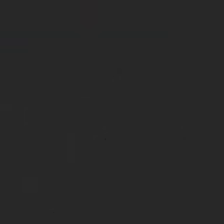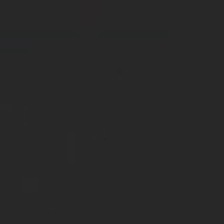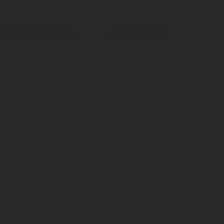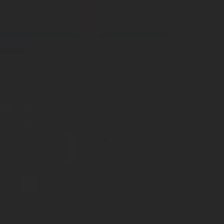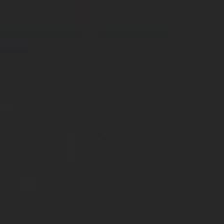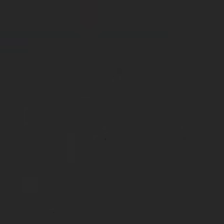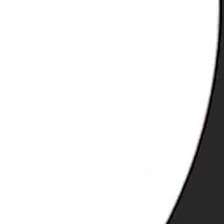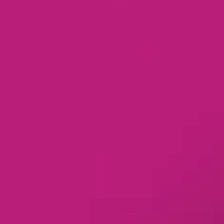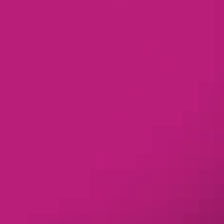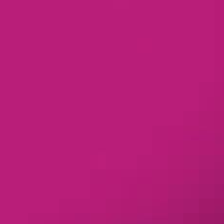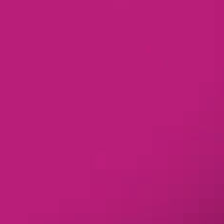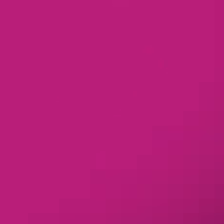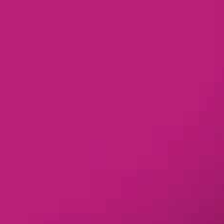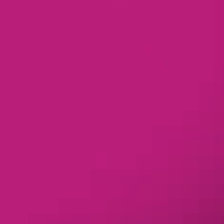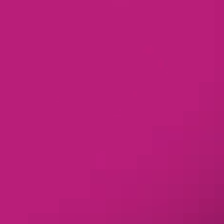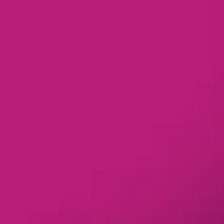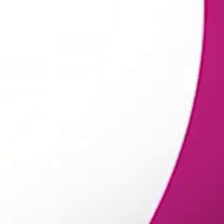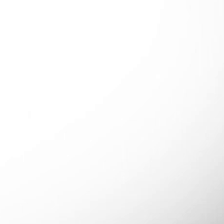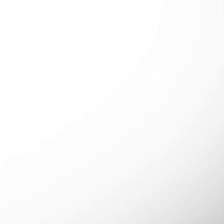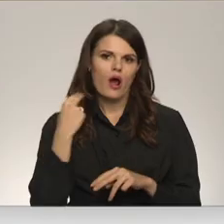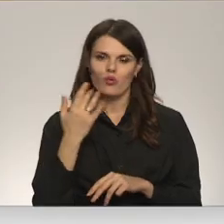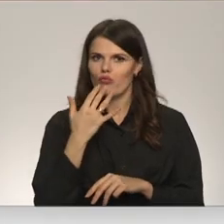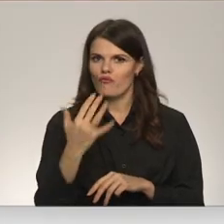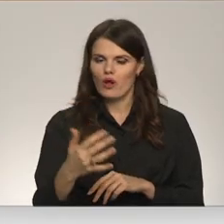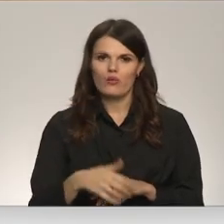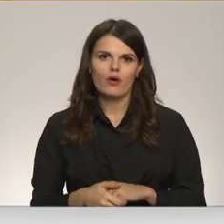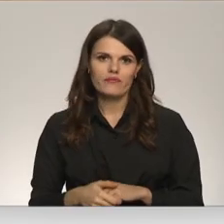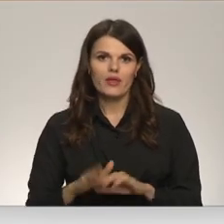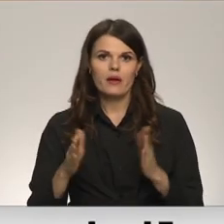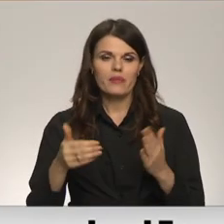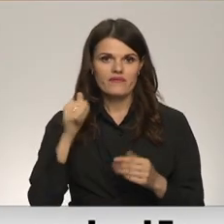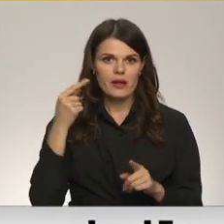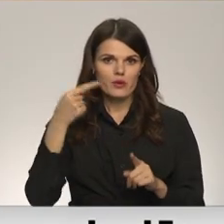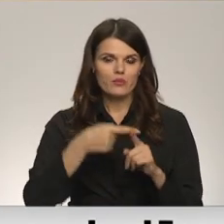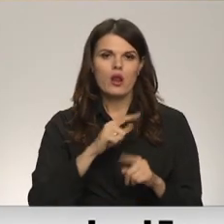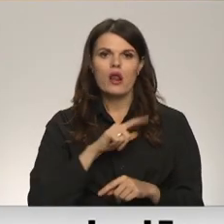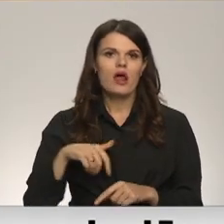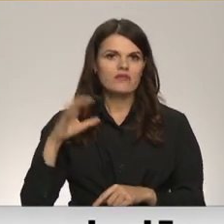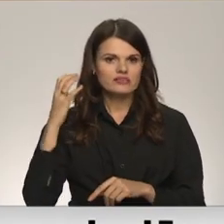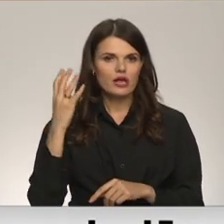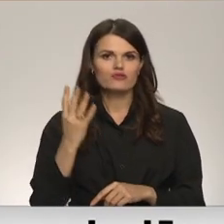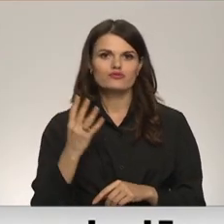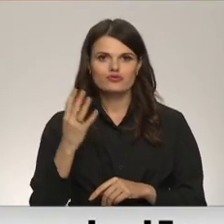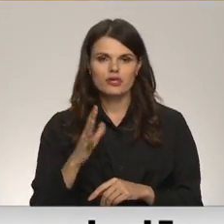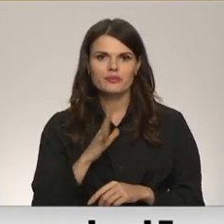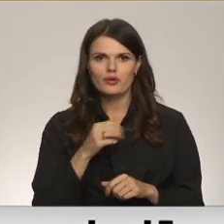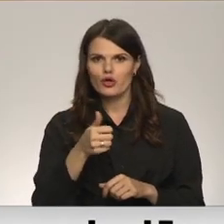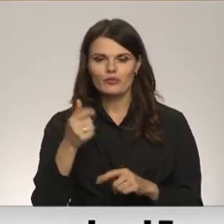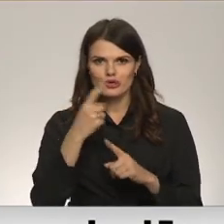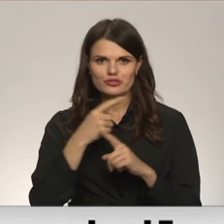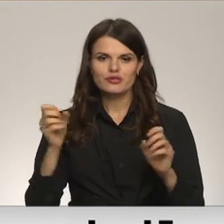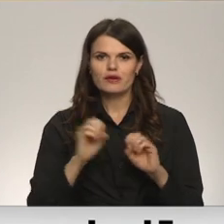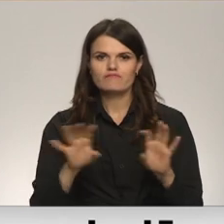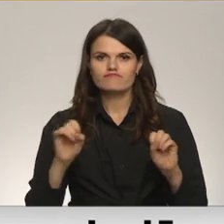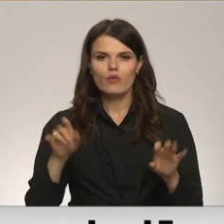Re, viss ēters ir te! Bet vakar pirmo reizi Latvijas radio 4 ēterā izskanēja īpašs ziņu